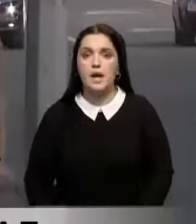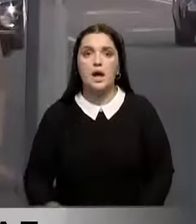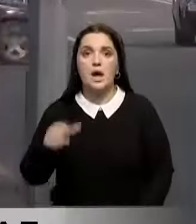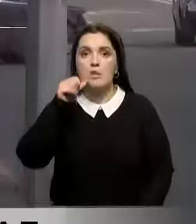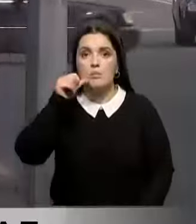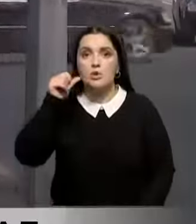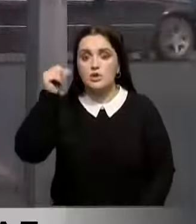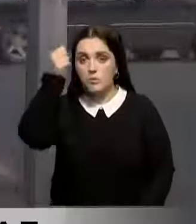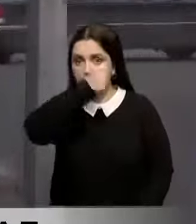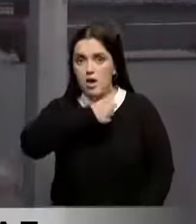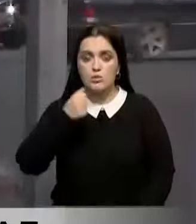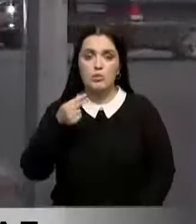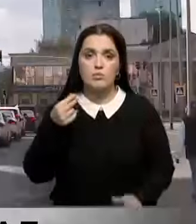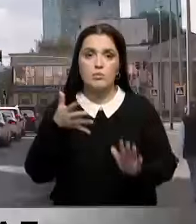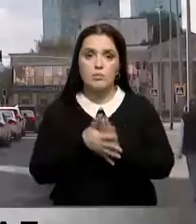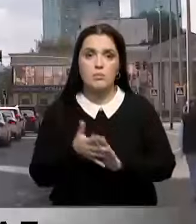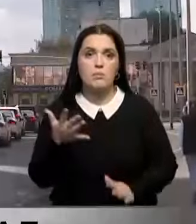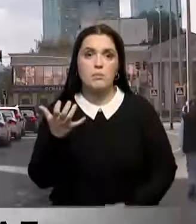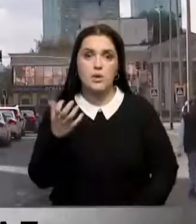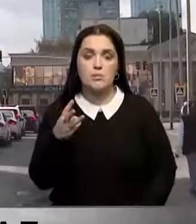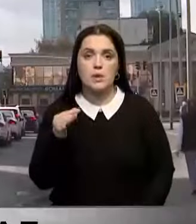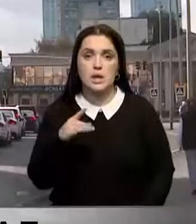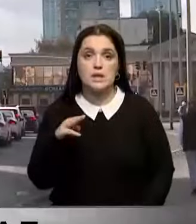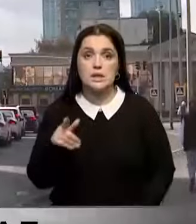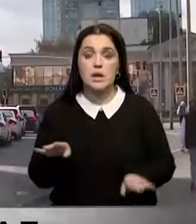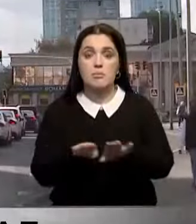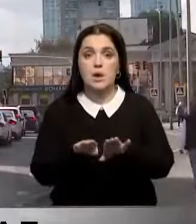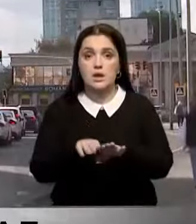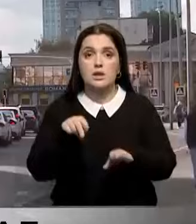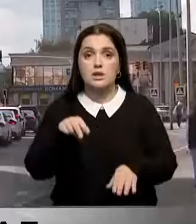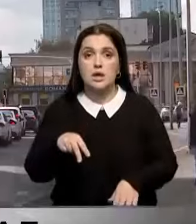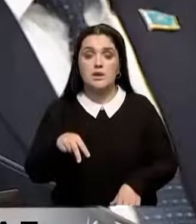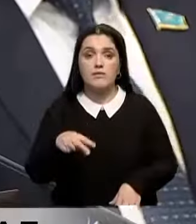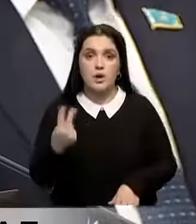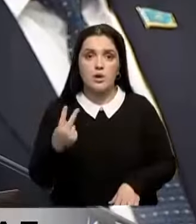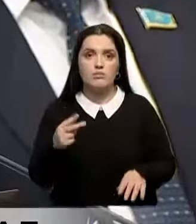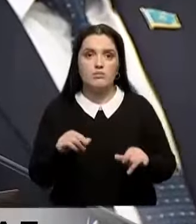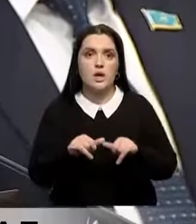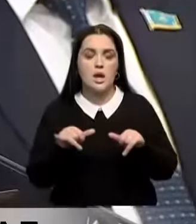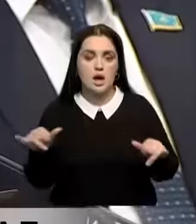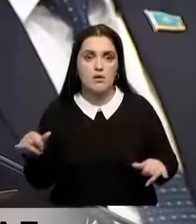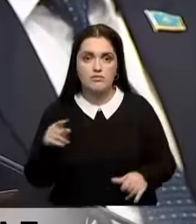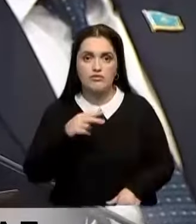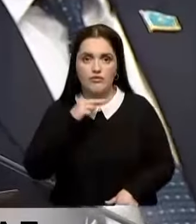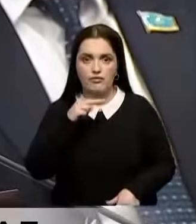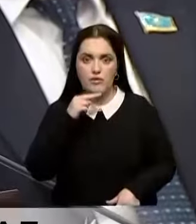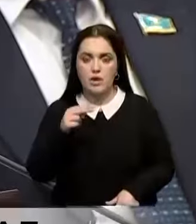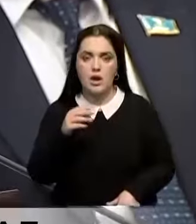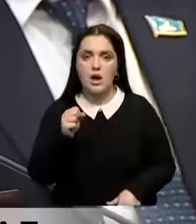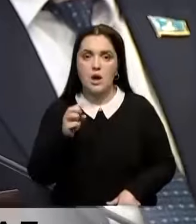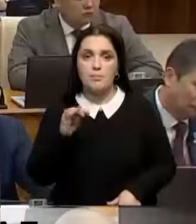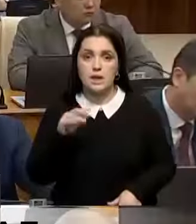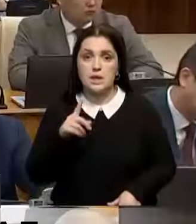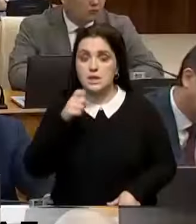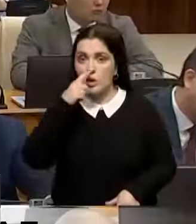в стране неэффективно потратили почти 500 миллиардов тенге. В сравнении с 2022 сумма возросла. Внимание на это обратил мажилисмен Ерканабиль. При этом только